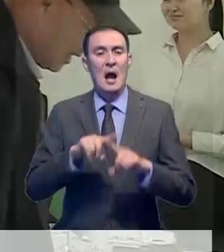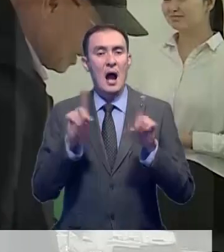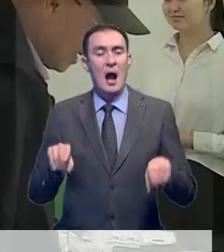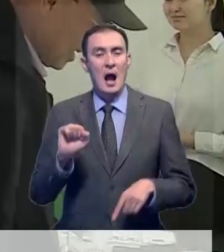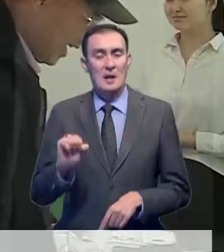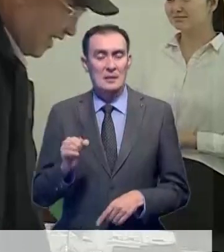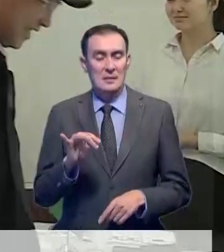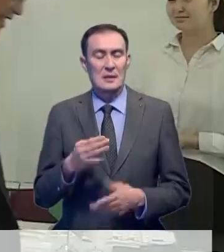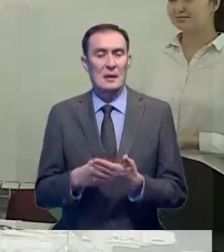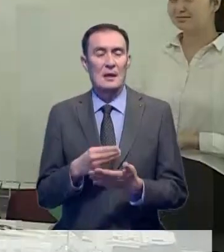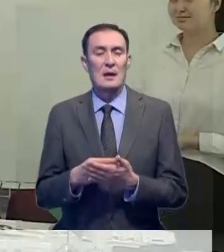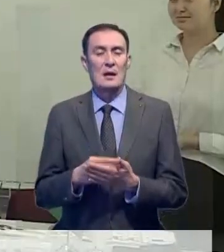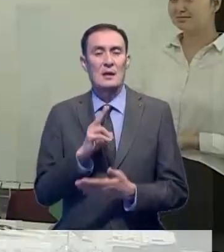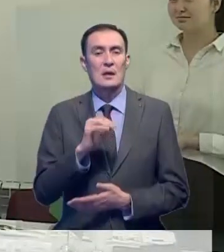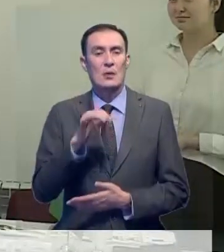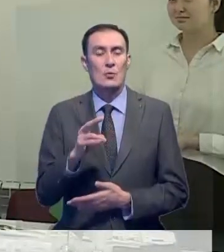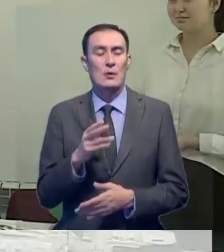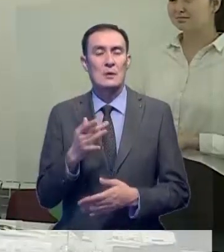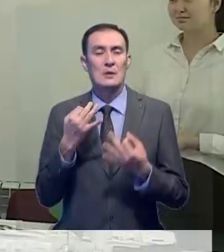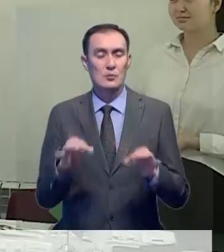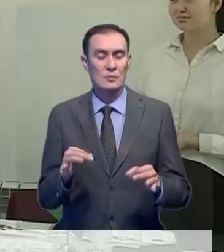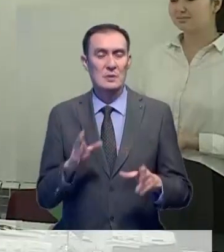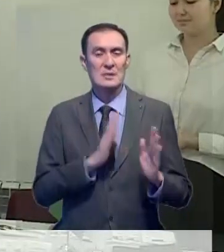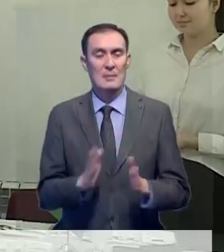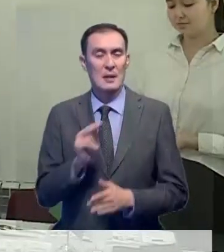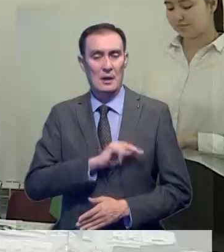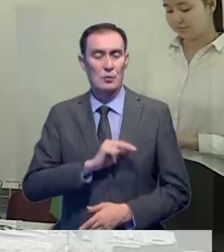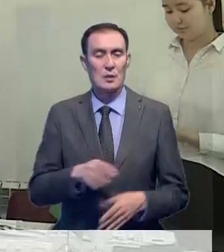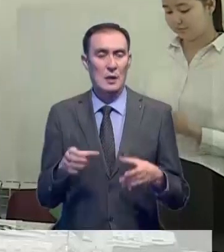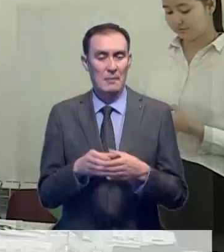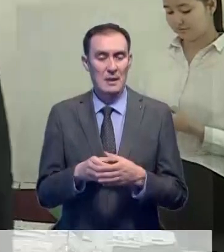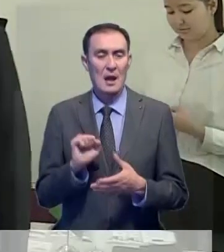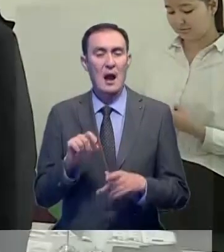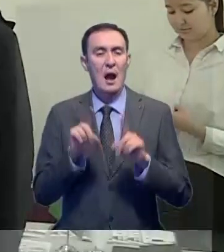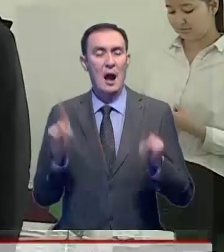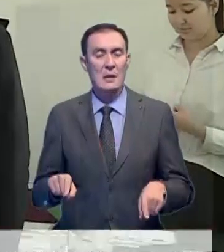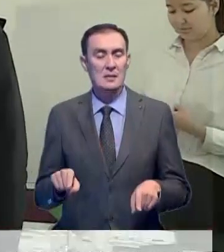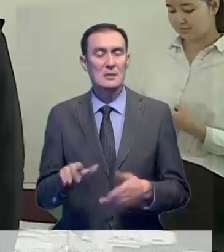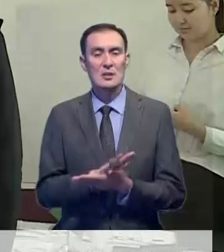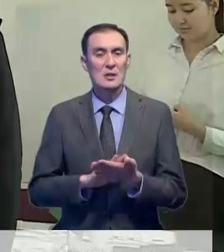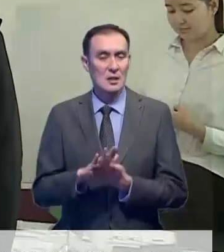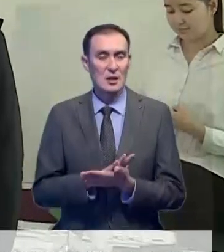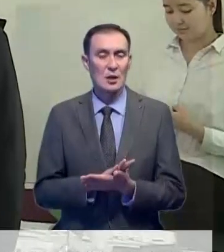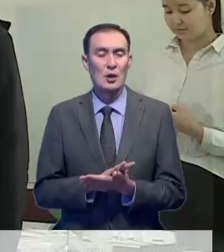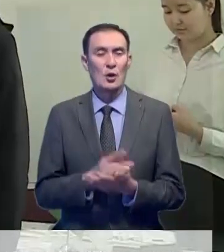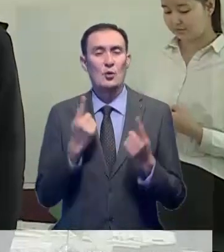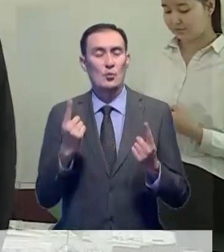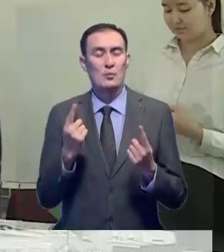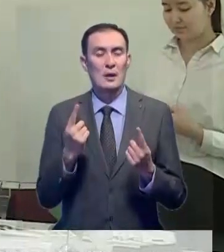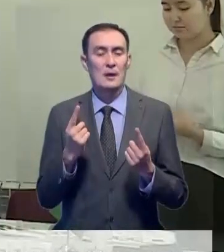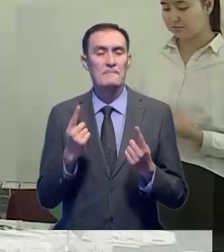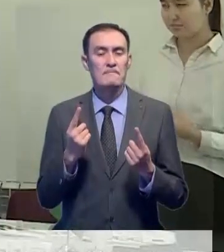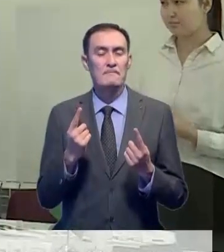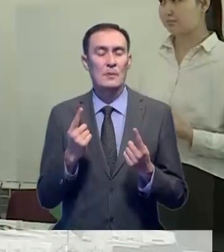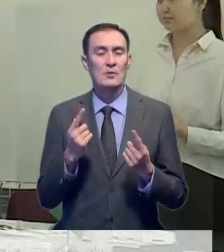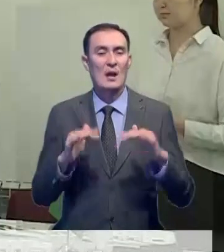минимальные потому что K очень стабильная компания акции к не такие сильно зависящий от